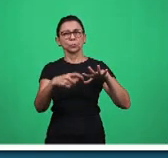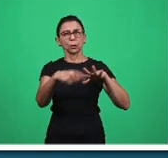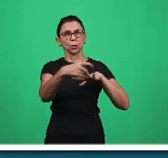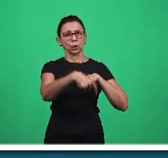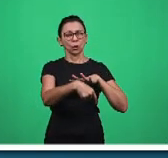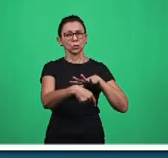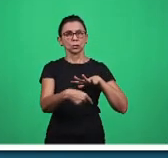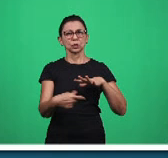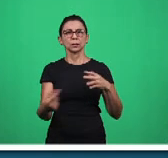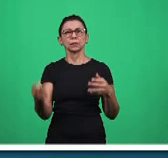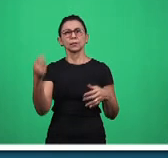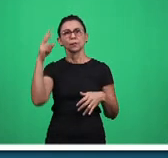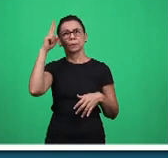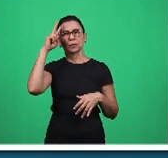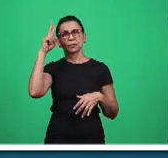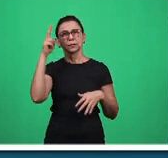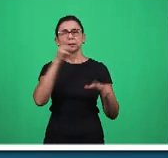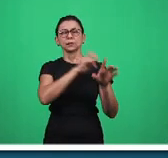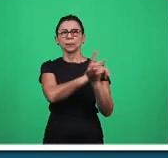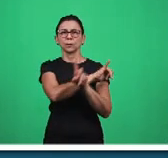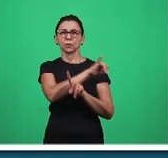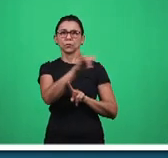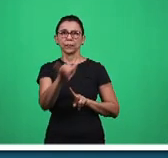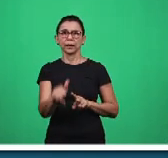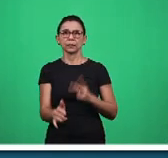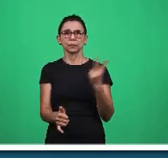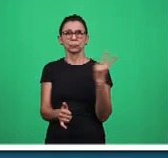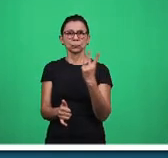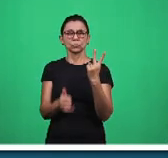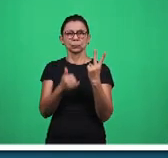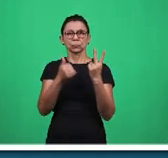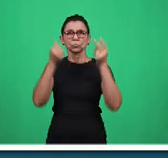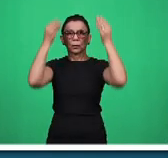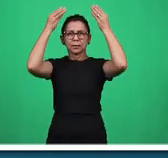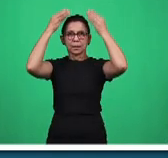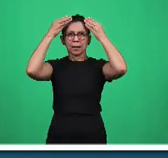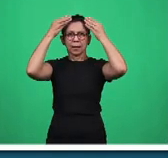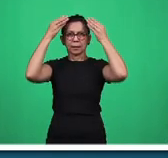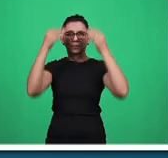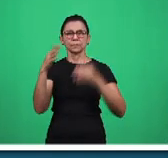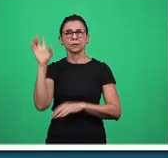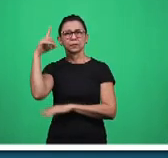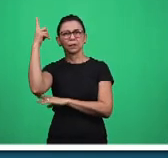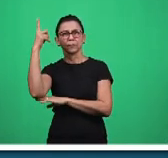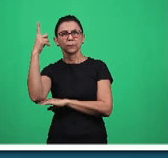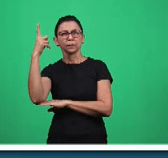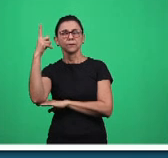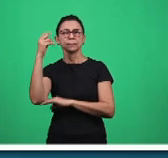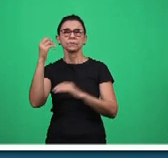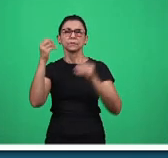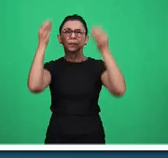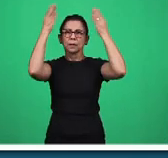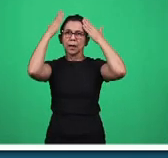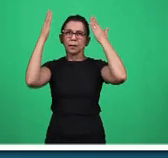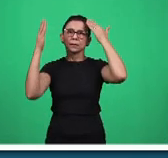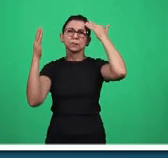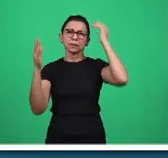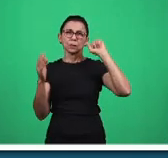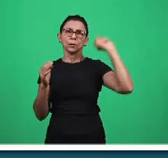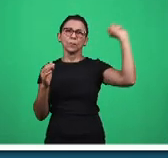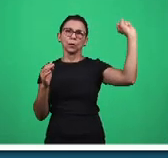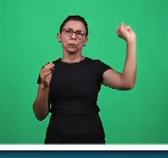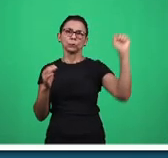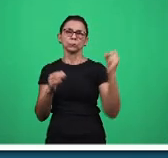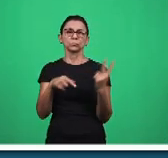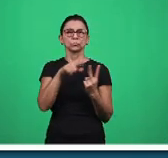vie des rois David et Salomon. David et Salomon. Et la deuxième partie est développée.